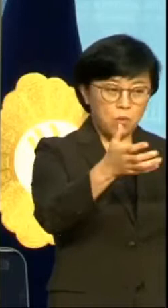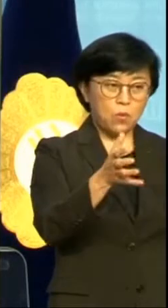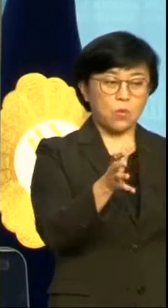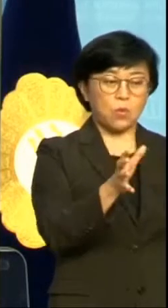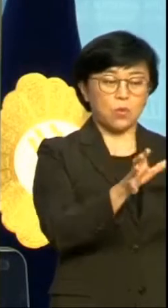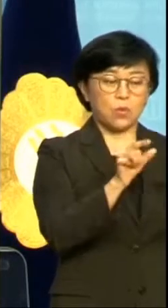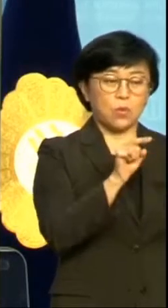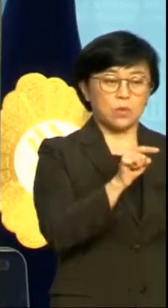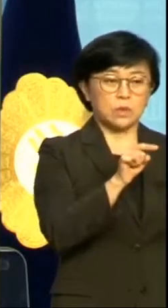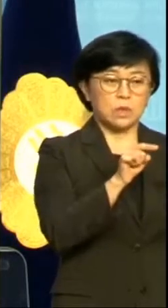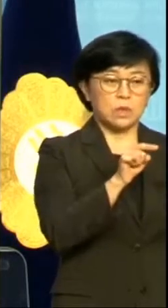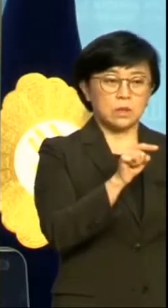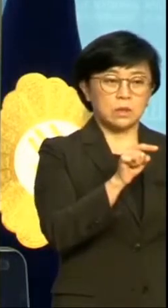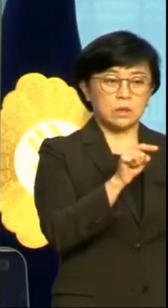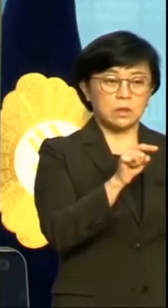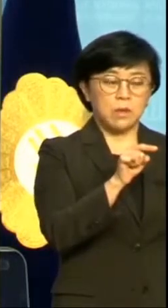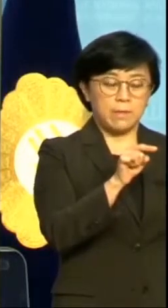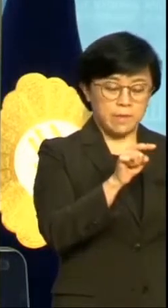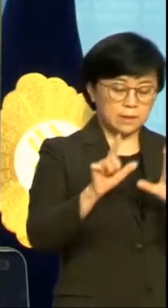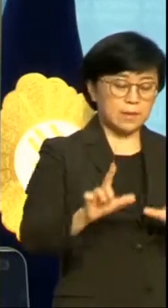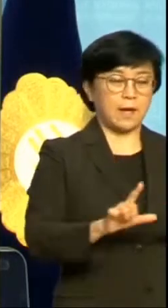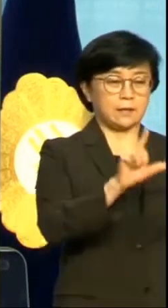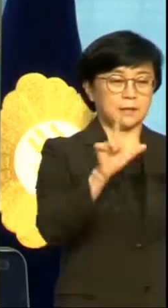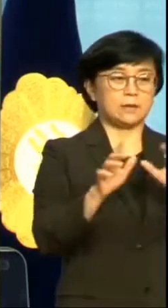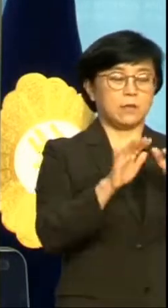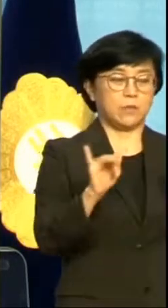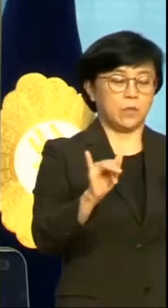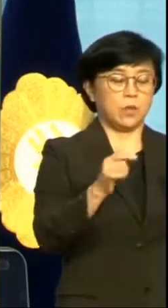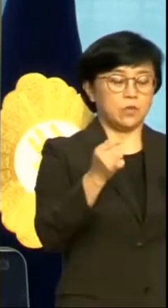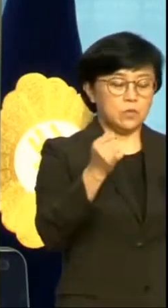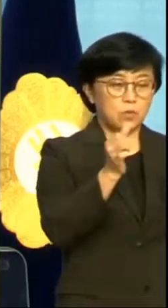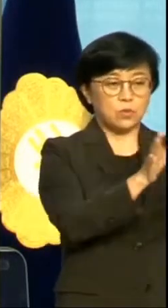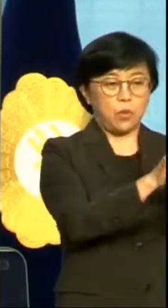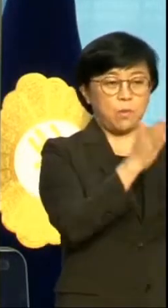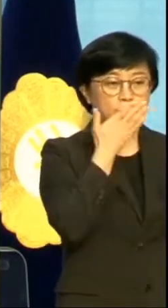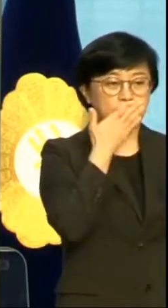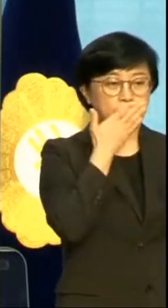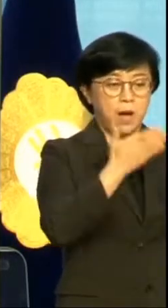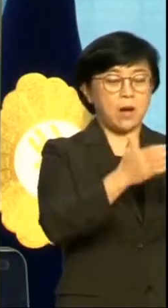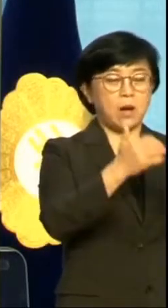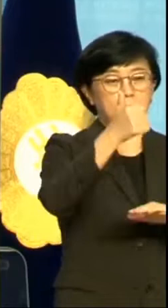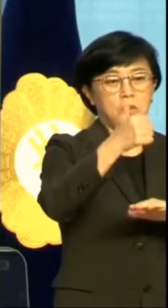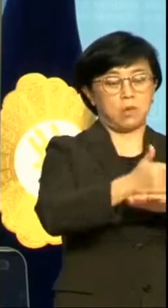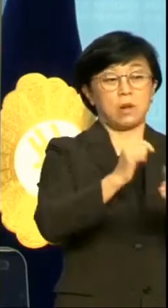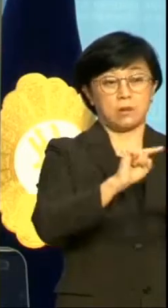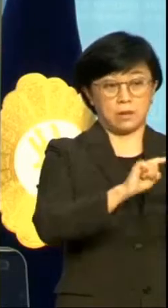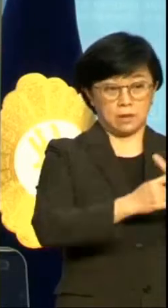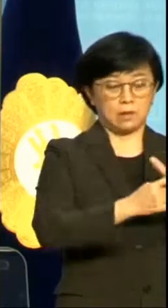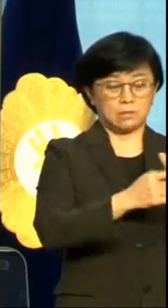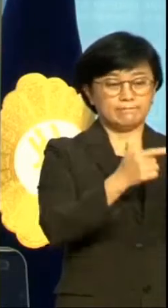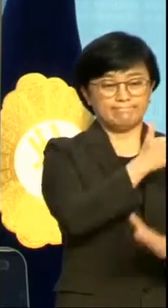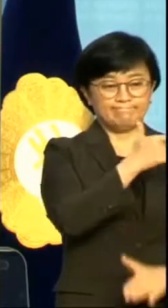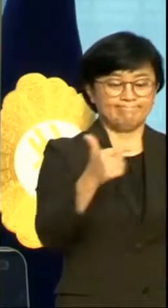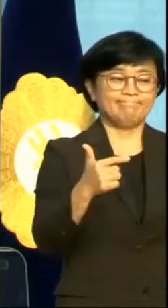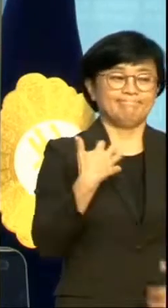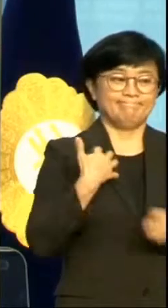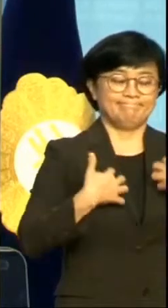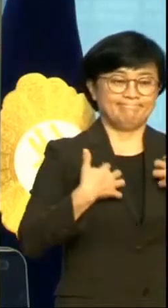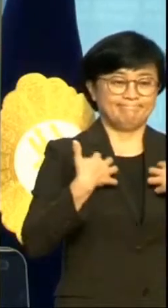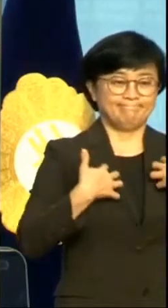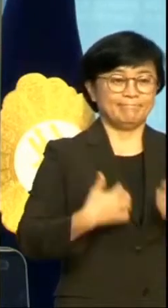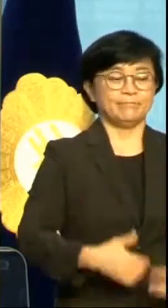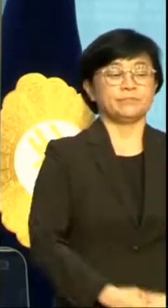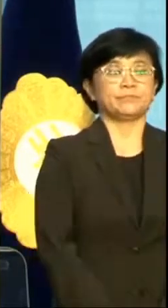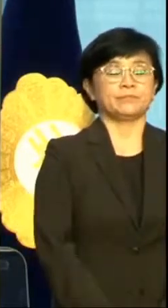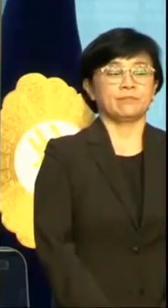이루며 살아가는 모든 분들에게 조금이나마 도움이 되는 성과를 낼 수 있게 돼서 매우 기쁘게 생각합니다